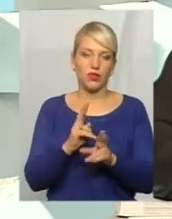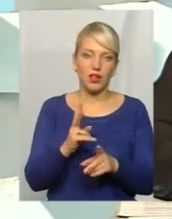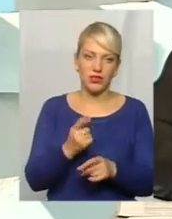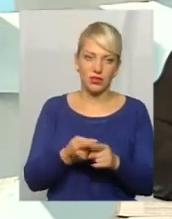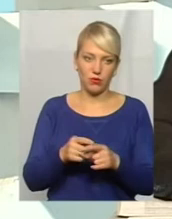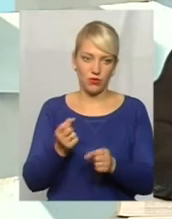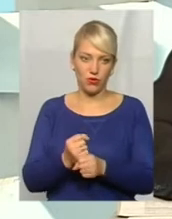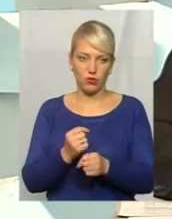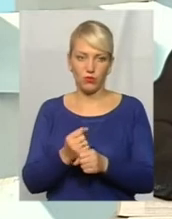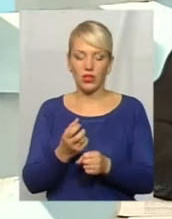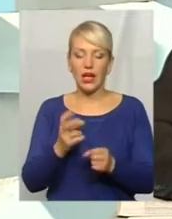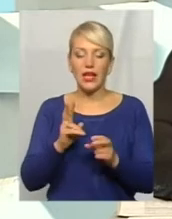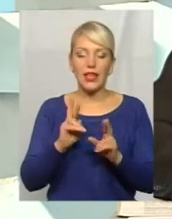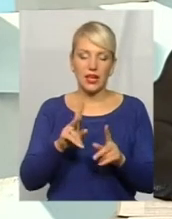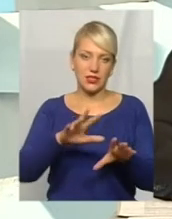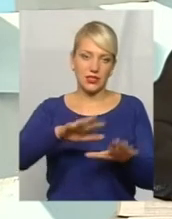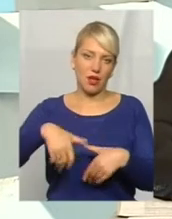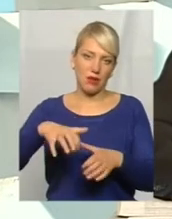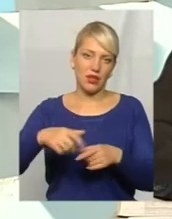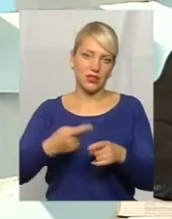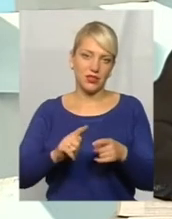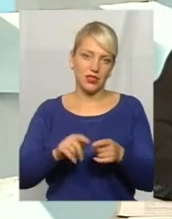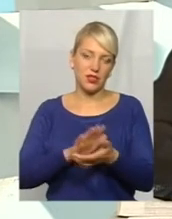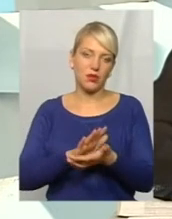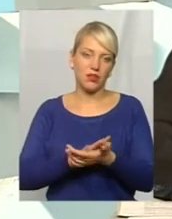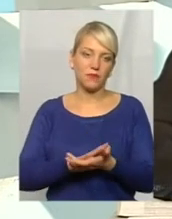Як звідти має забиратися це сміття.